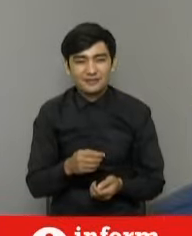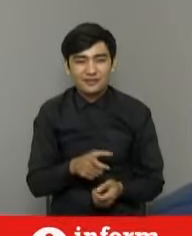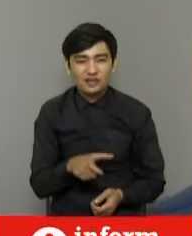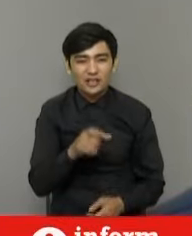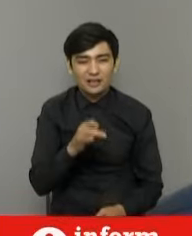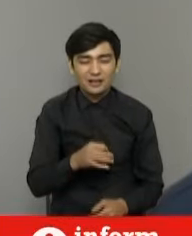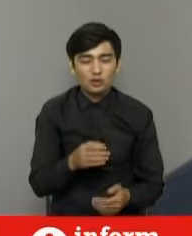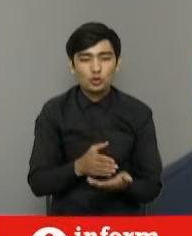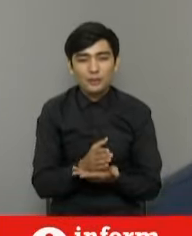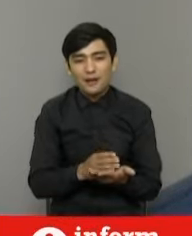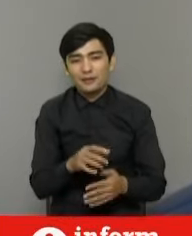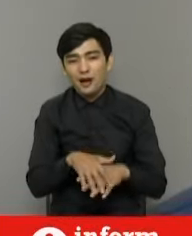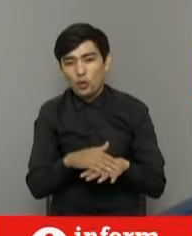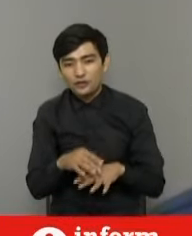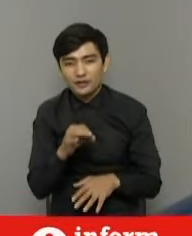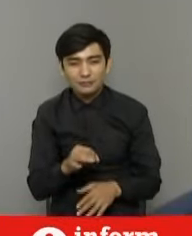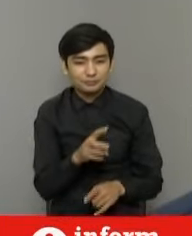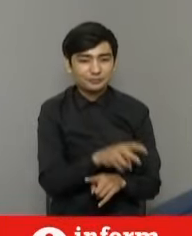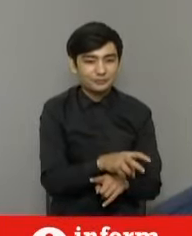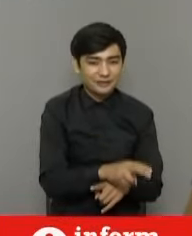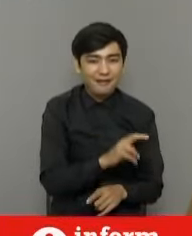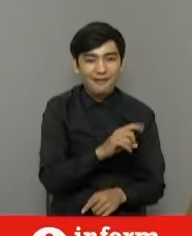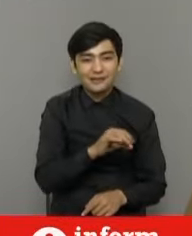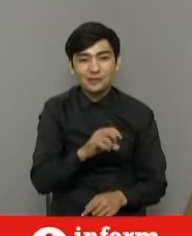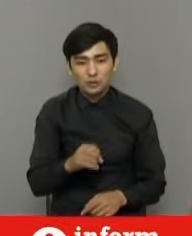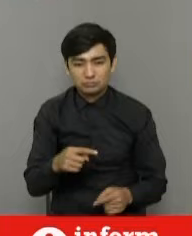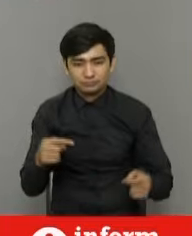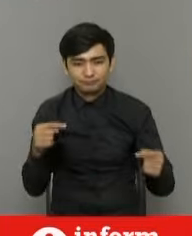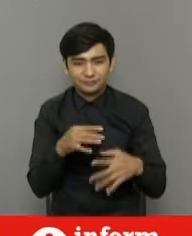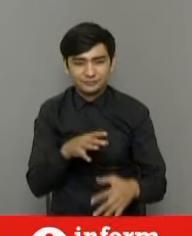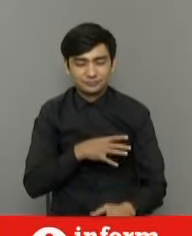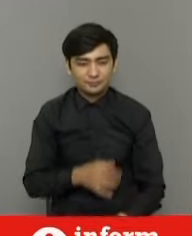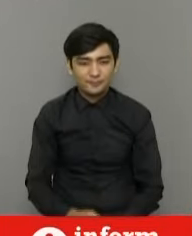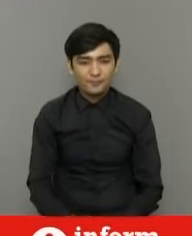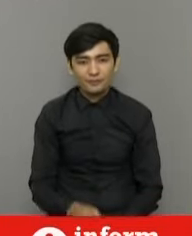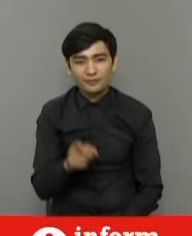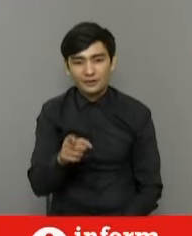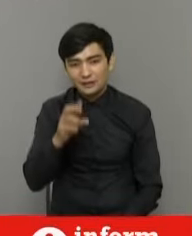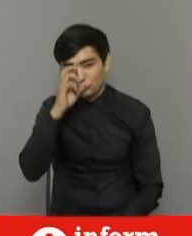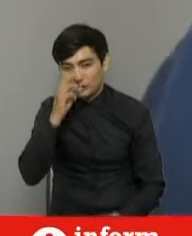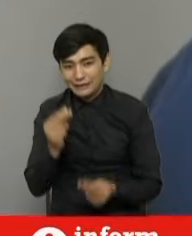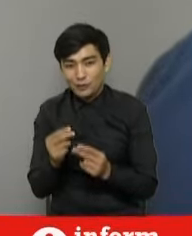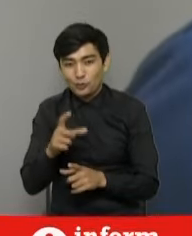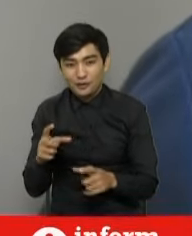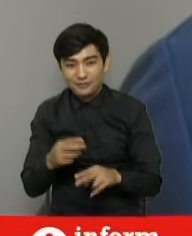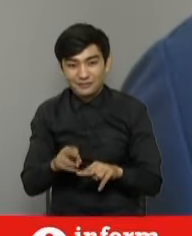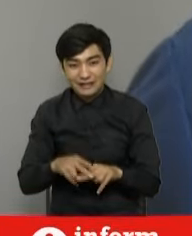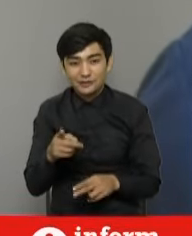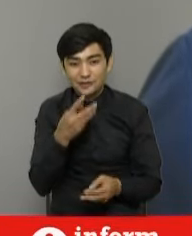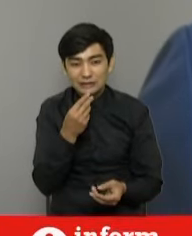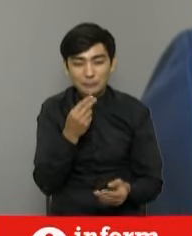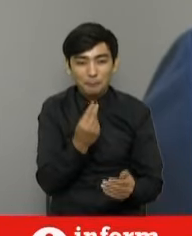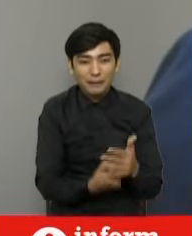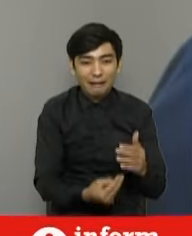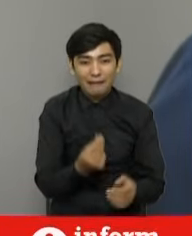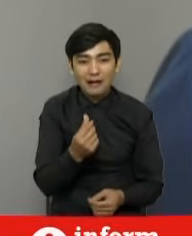народу и походы в казино – это несовместимые понятия. Госслужащие, чиновники проигрывают не свои деньги, к сожалению. Но так ведь они проигрывают